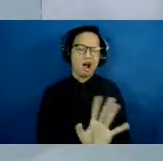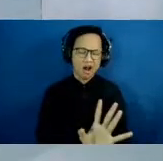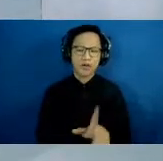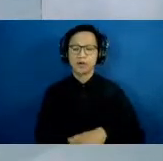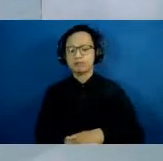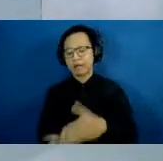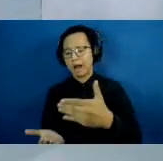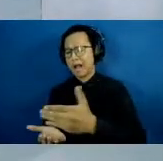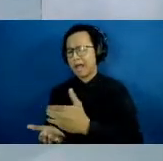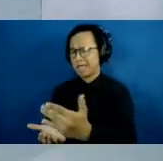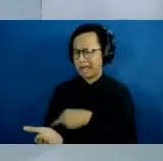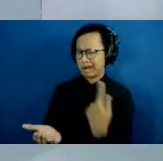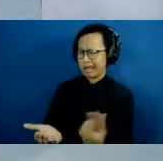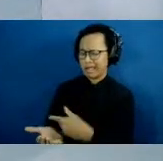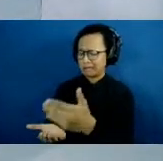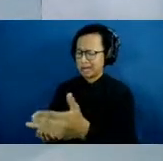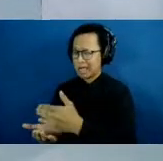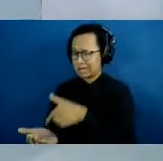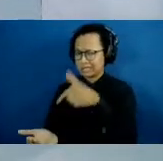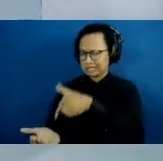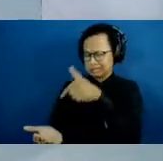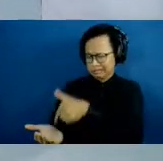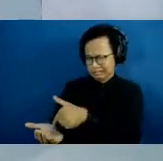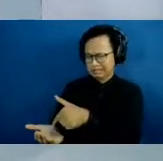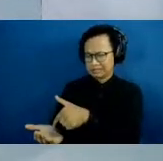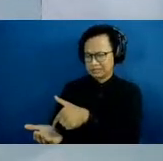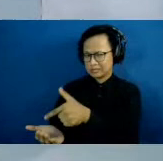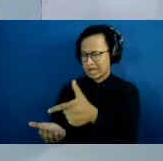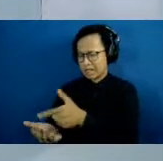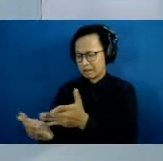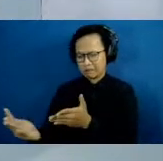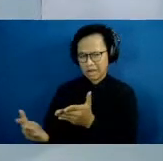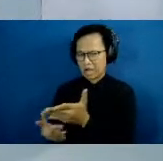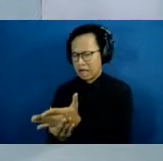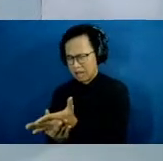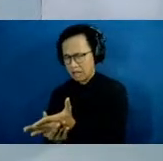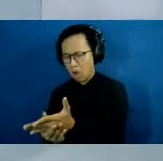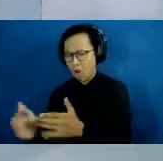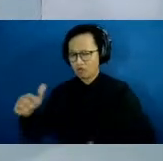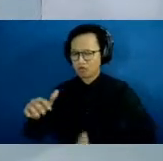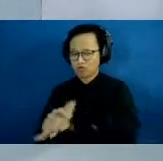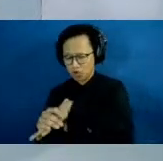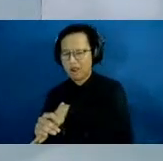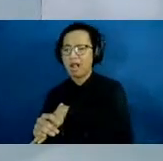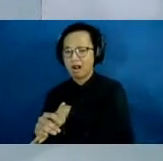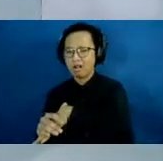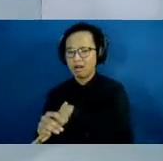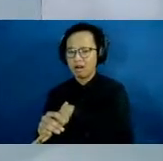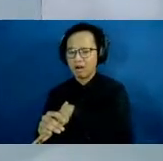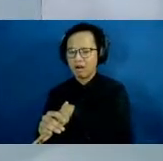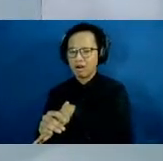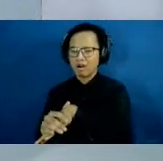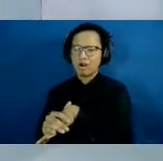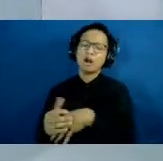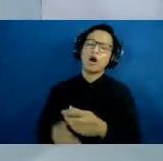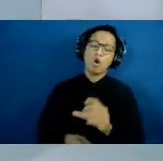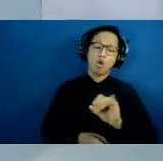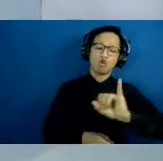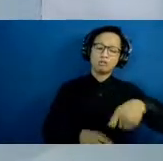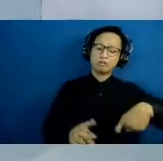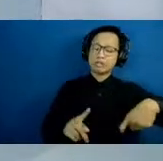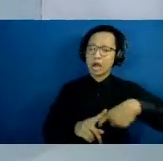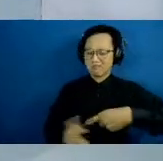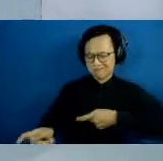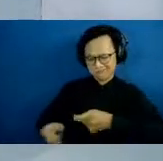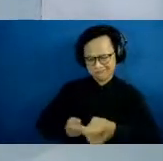data-data kita itu diakses secara leluasa oleh pinjol-pinjol tersebut. Makanya OJK mengatur